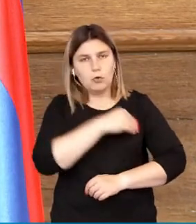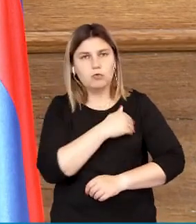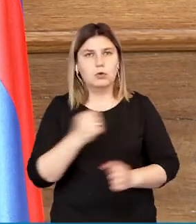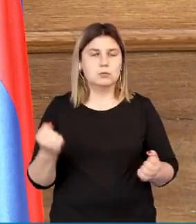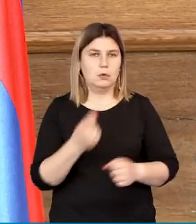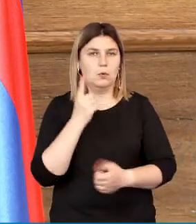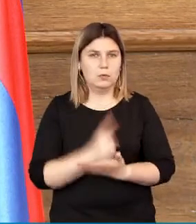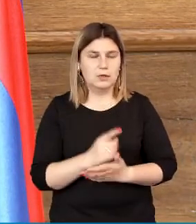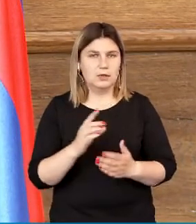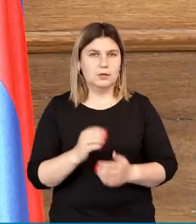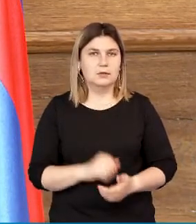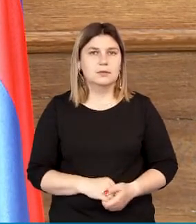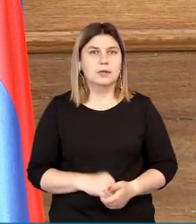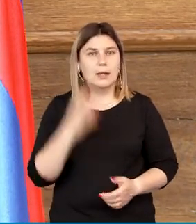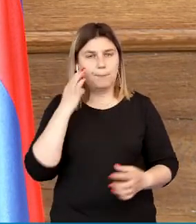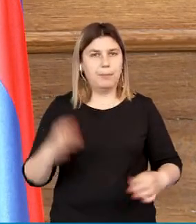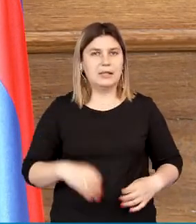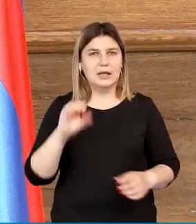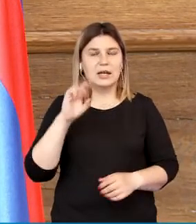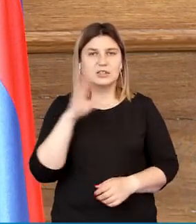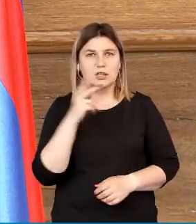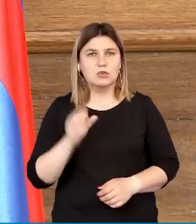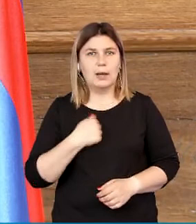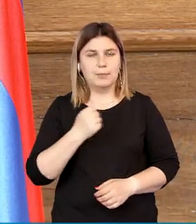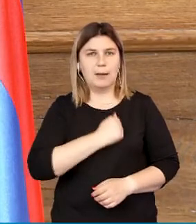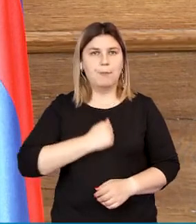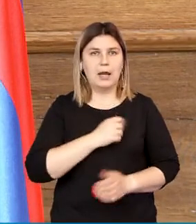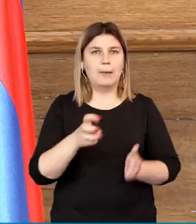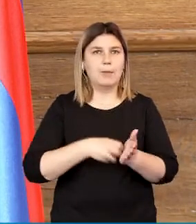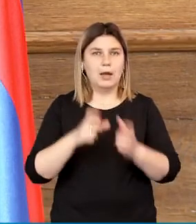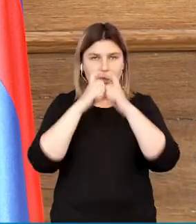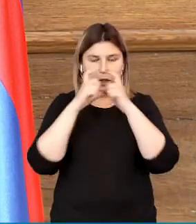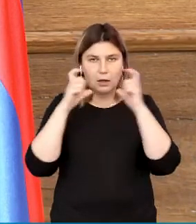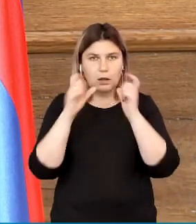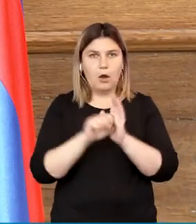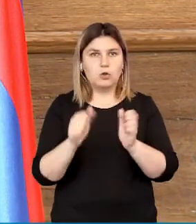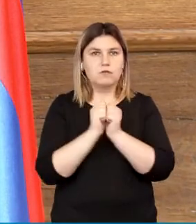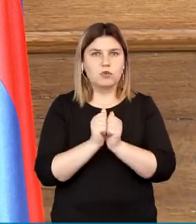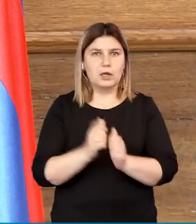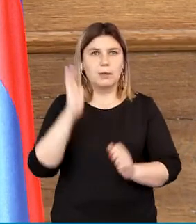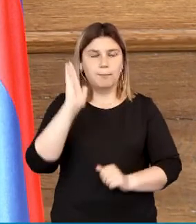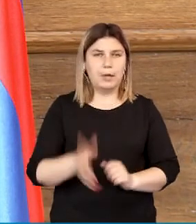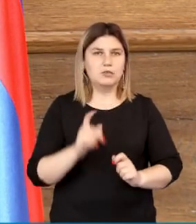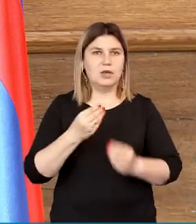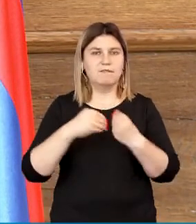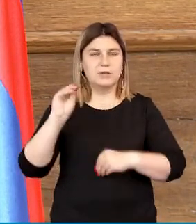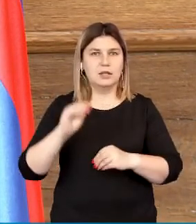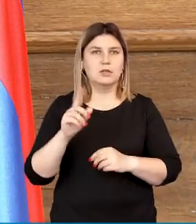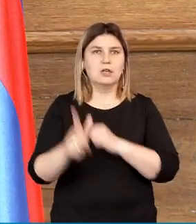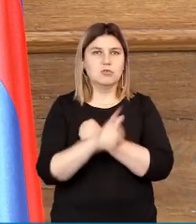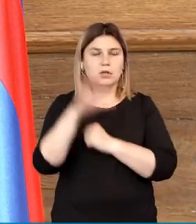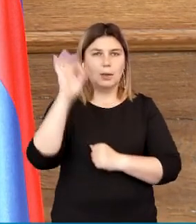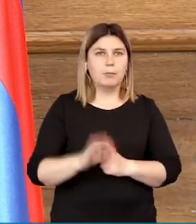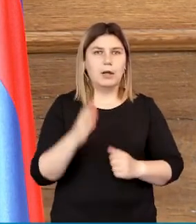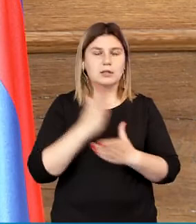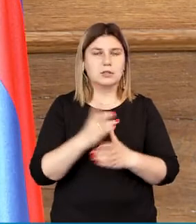poradzimy. Pani Agnieszka pisze, a mnie martwi brak maseczek w autobusach. Od września coraz więcej ludzi będzie poruszać się komunikacją. 70% ludzi maseczkę ma